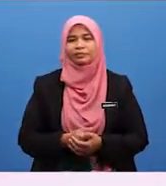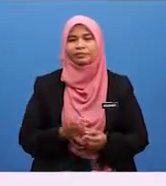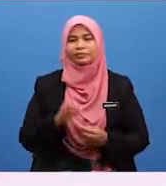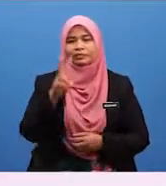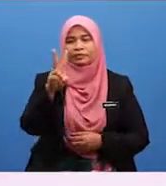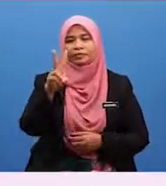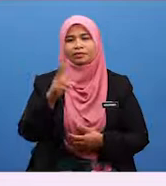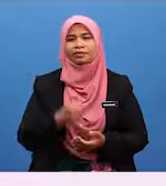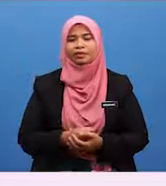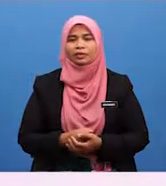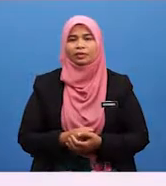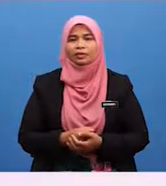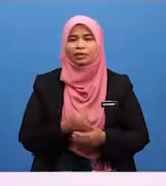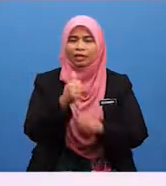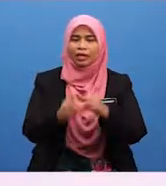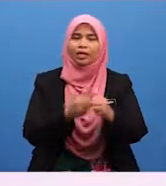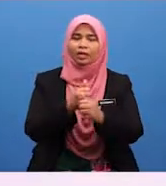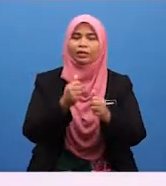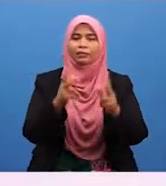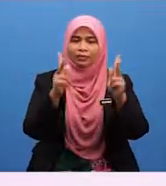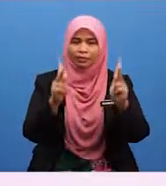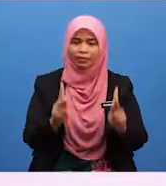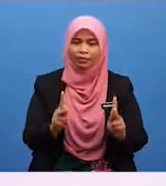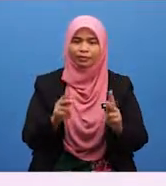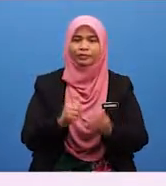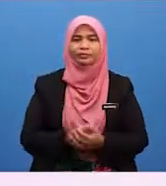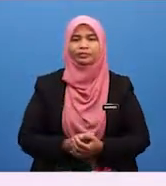Kedua, alam kubur. Tepat.